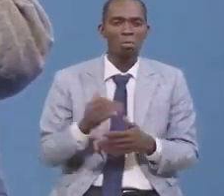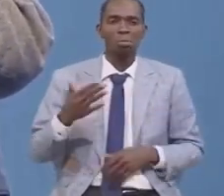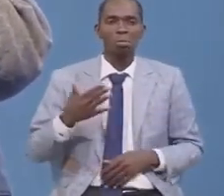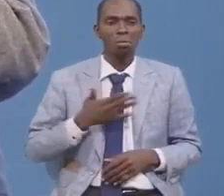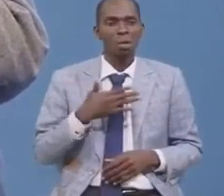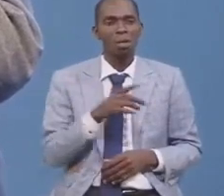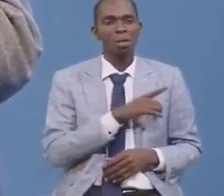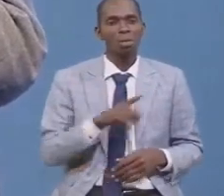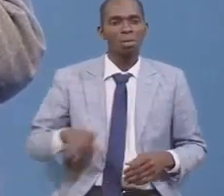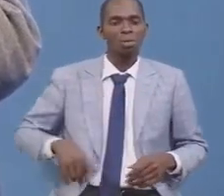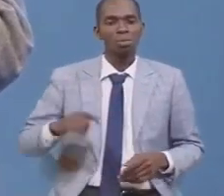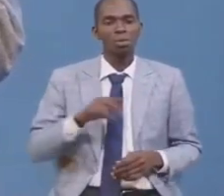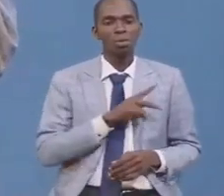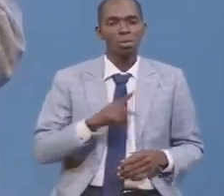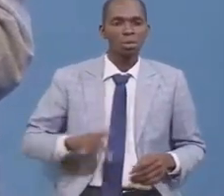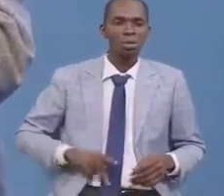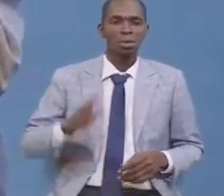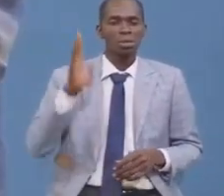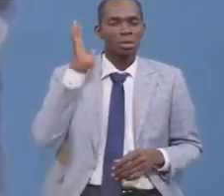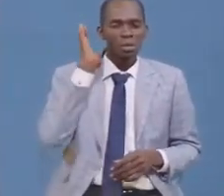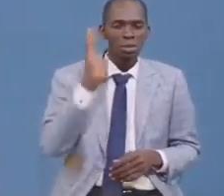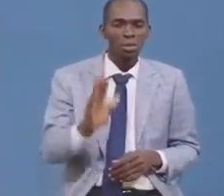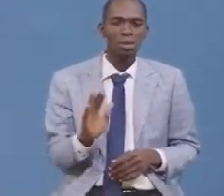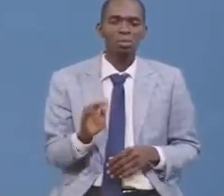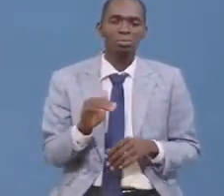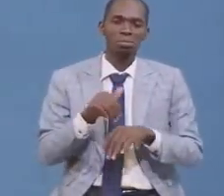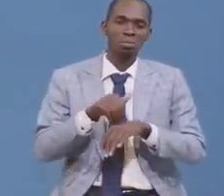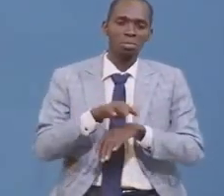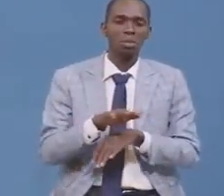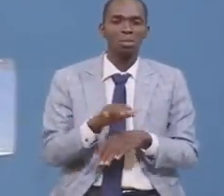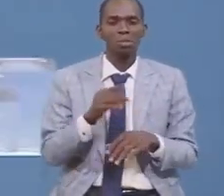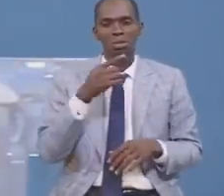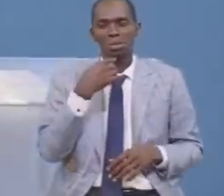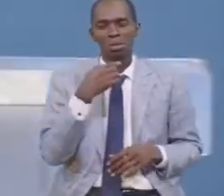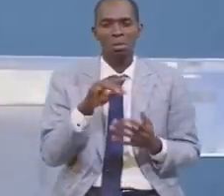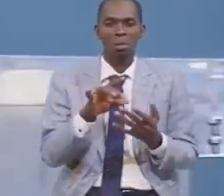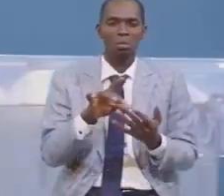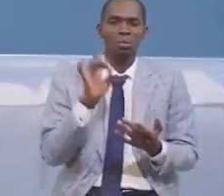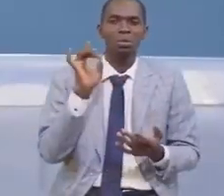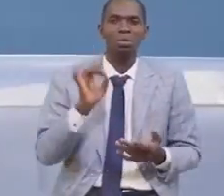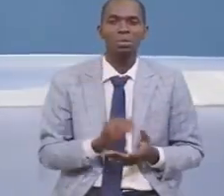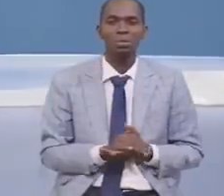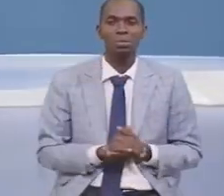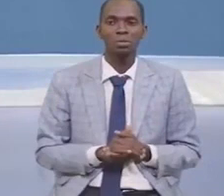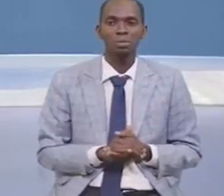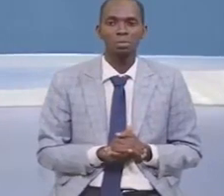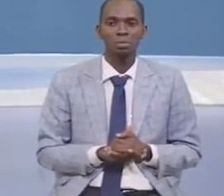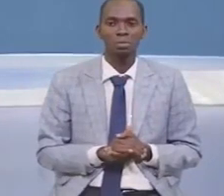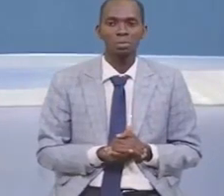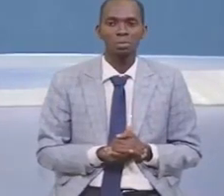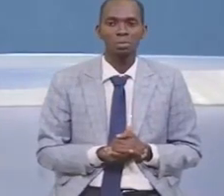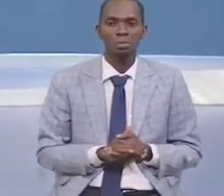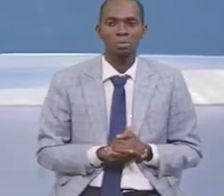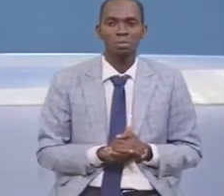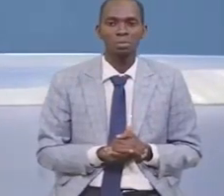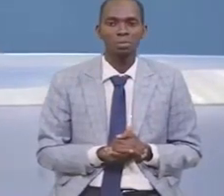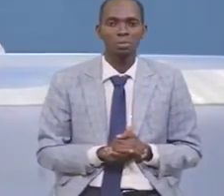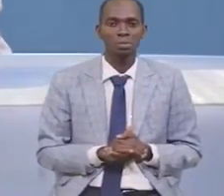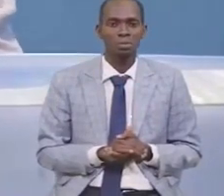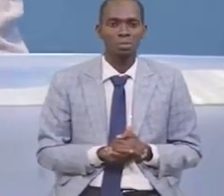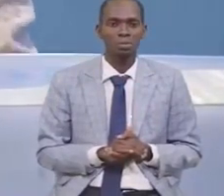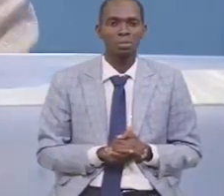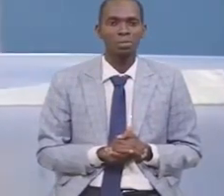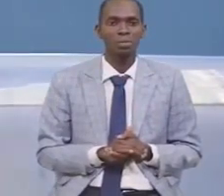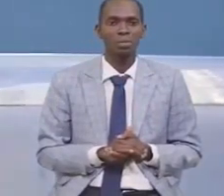the king shall appoint. అందుకు రాజు సేవకులు ఇలాగ మనవి చేసిరి, చిత్తగించుము,